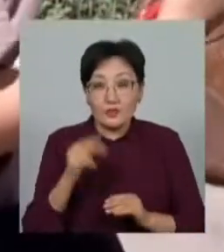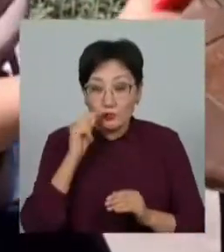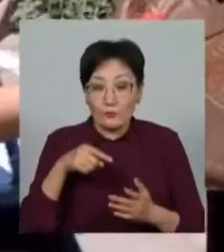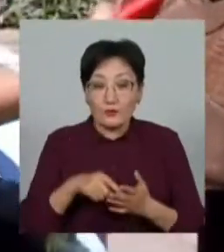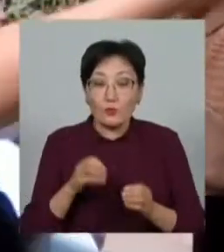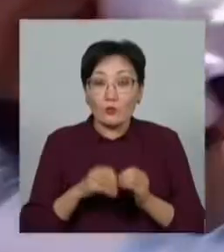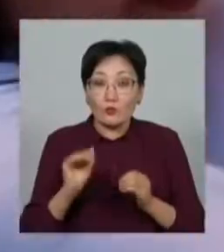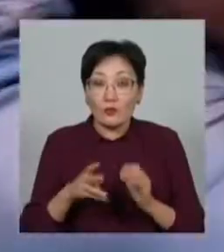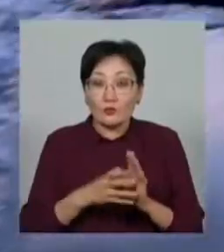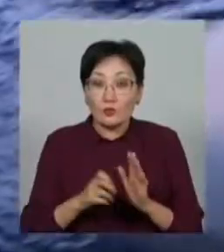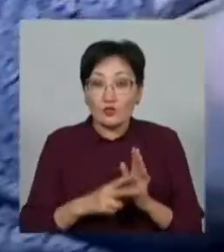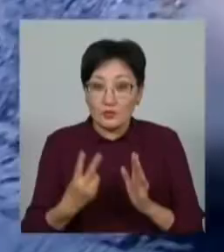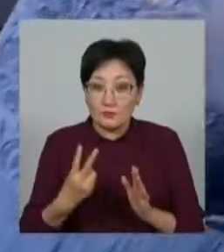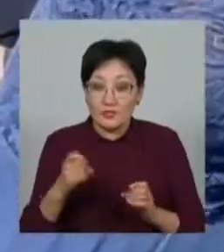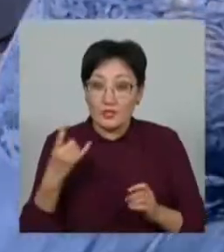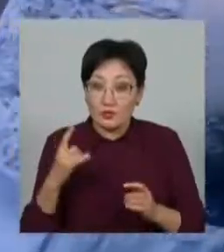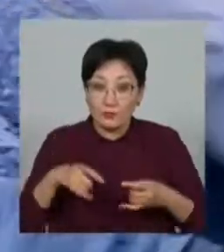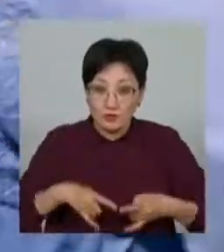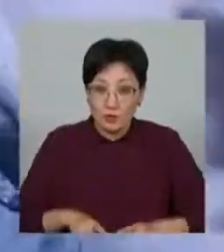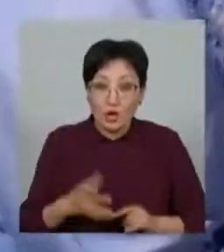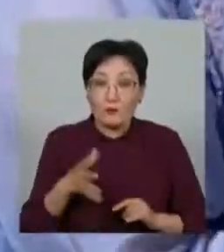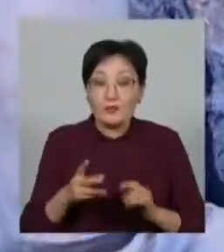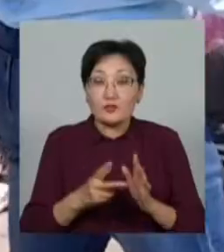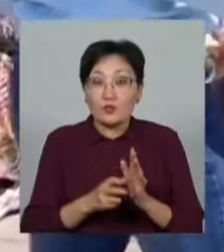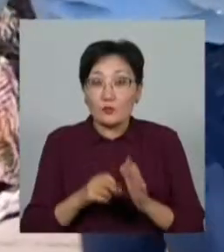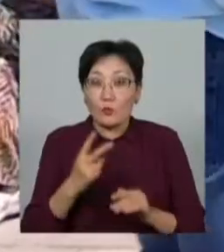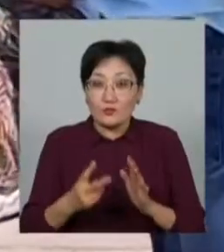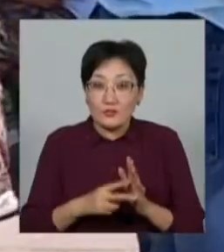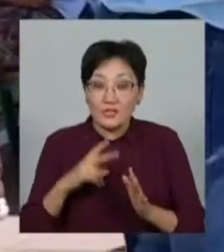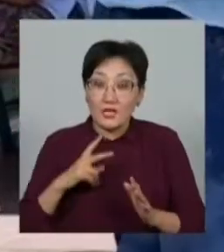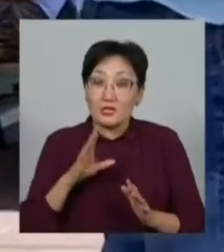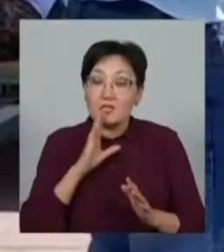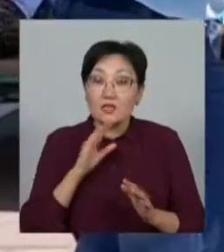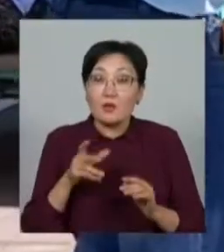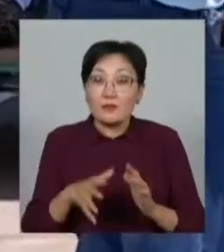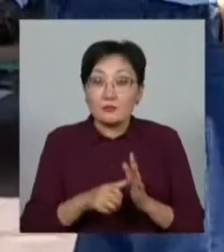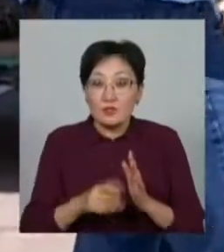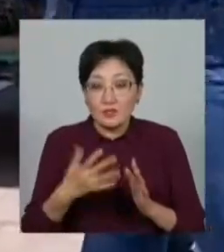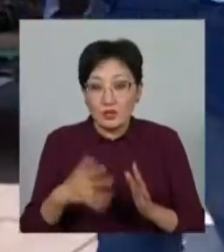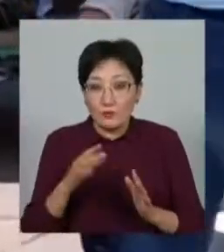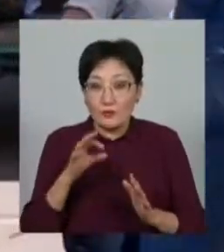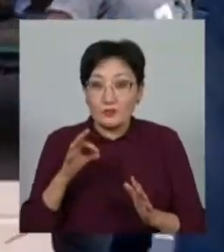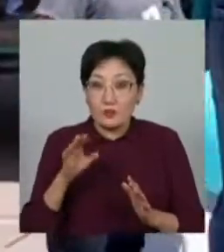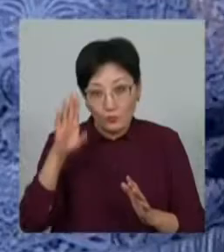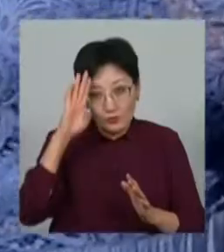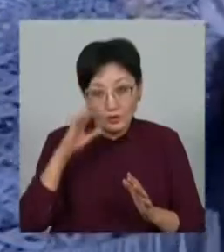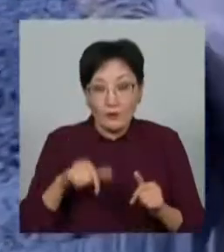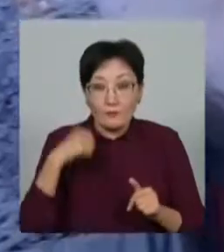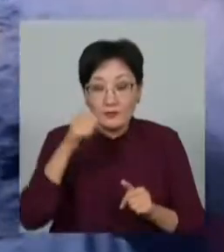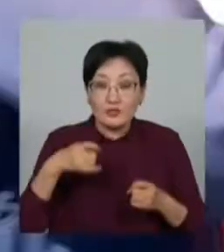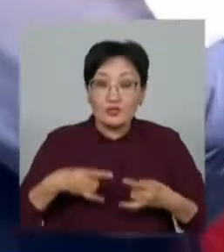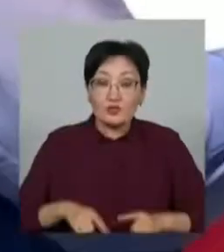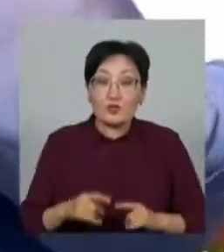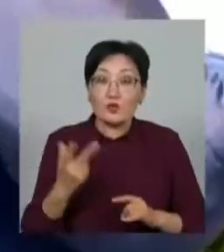Шымкентте 10.972 сәби туған. Оның 5.317-сі қыз болса, 5.655-сі ұл. Ал биыл дүниесі күн